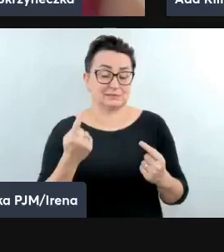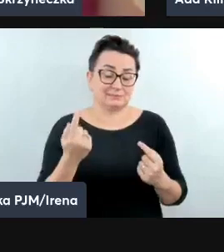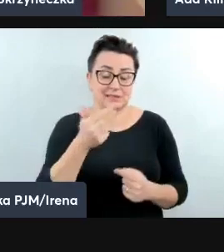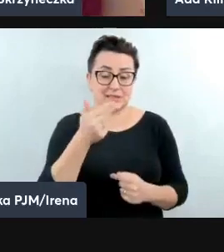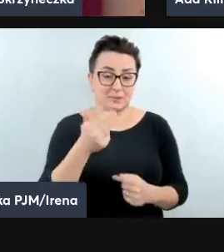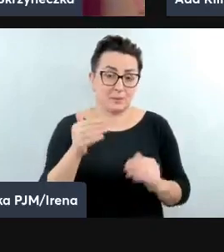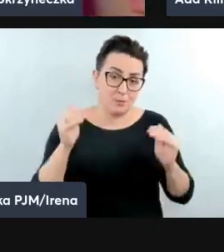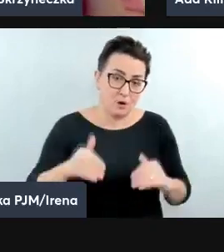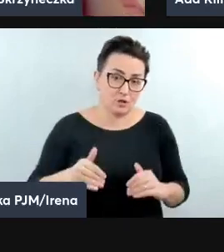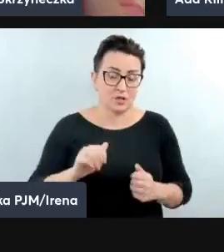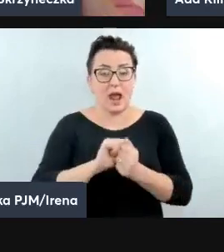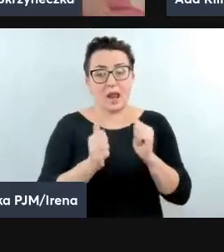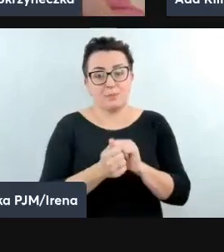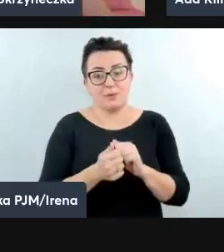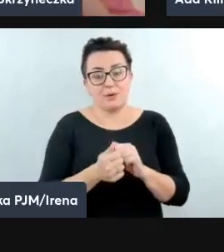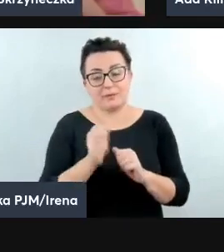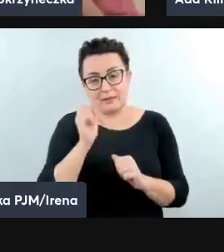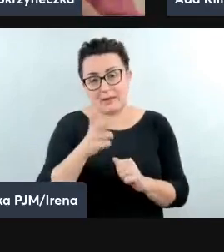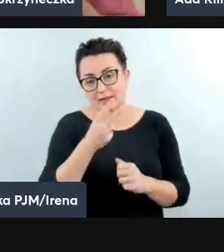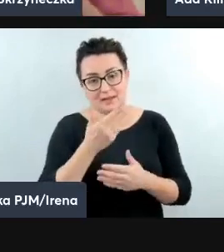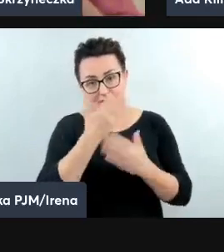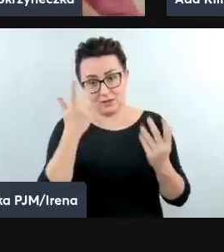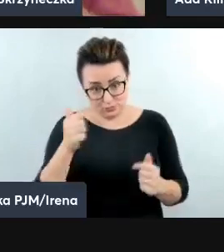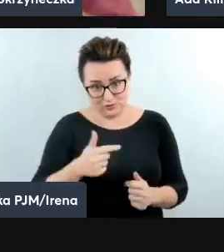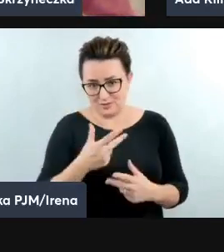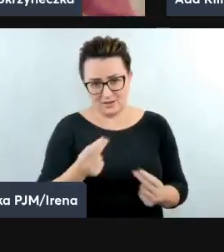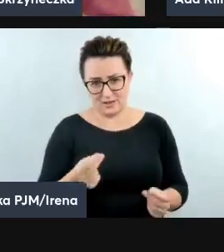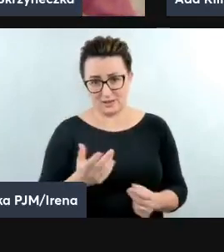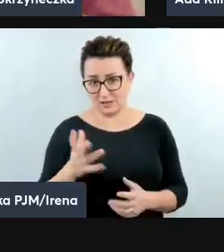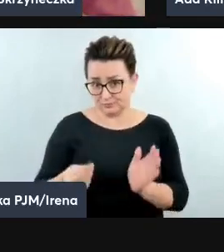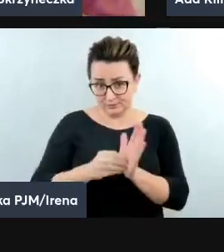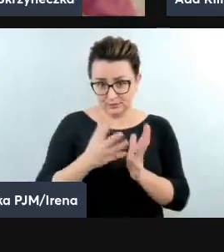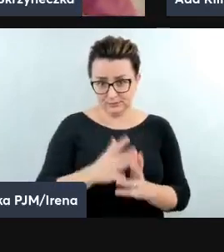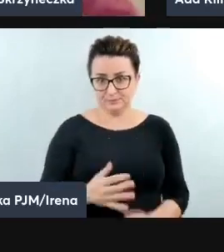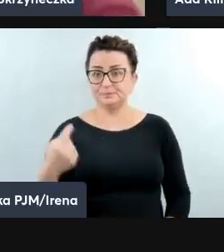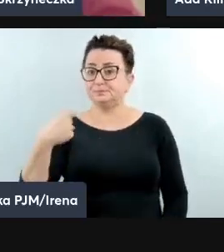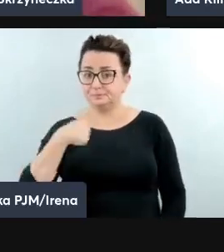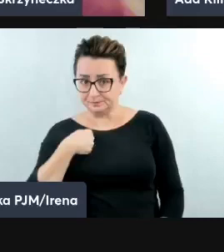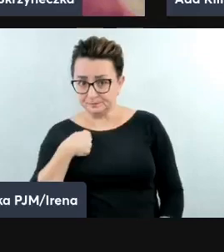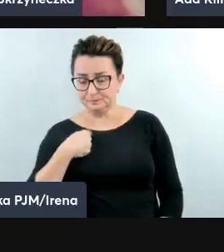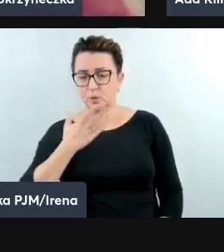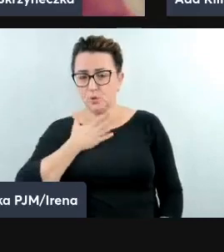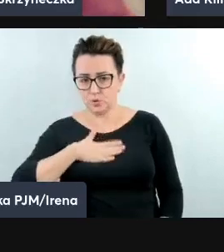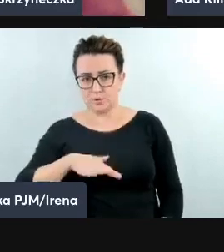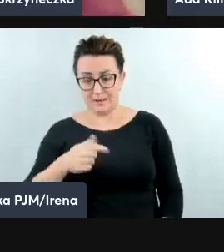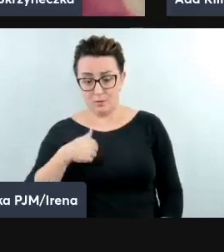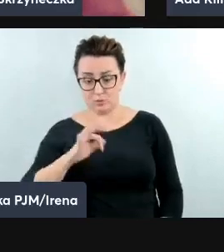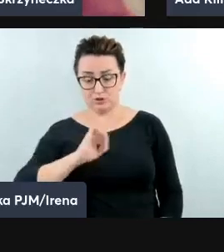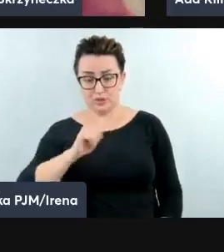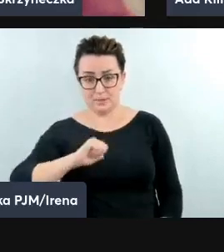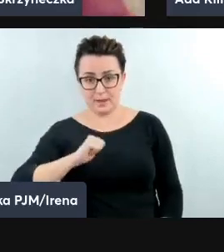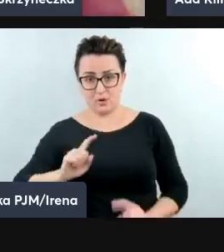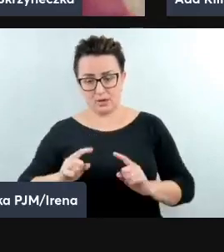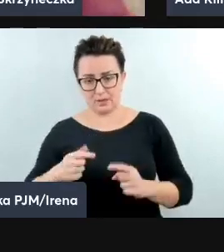chciałybyście coś dodać? Ja mam tak, że lubię tak, jak mam to u siebie zorganizowane, to znaczy, że mam zarówno lekcje wspólne, jak i mogę